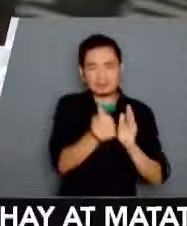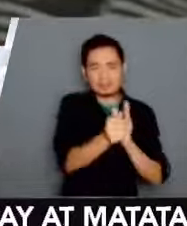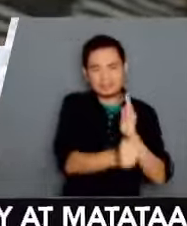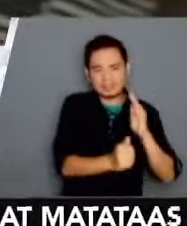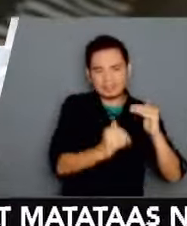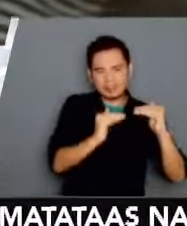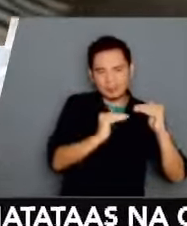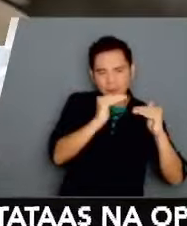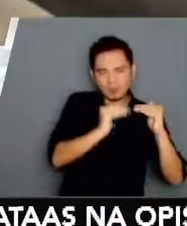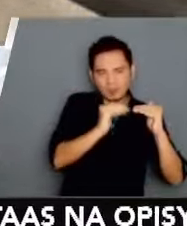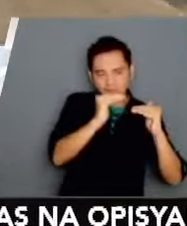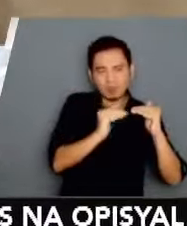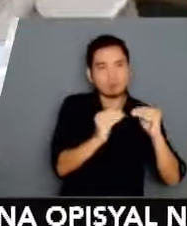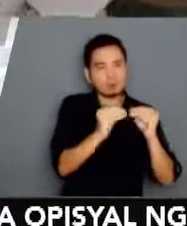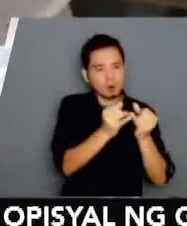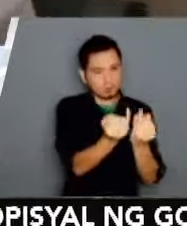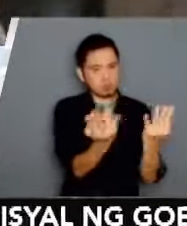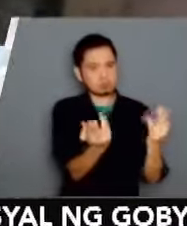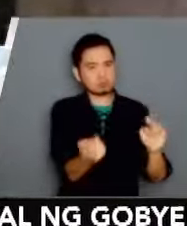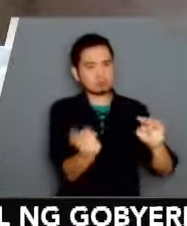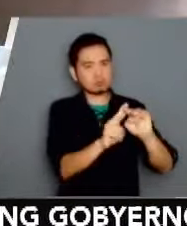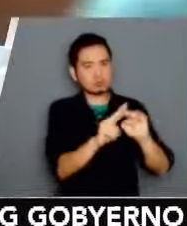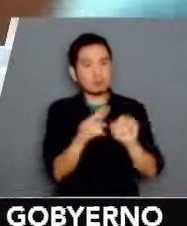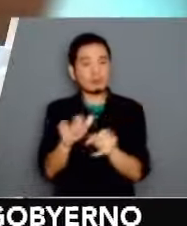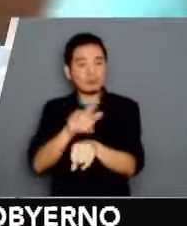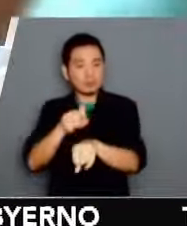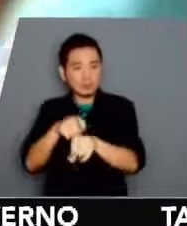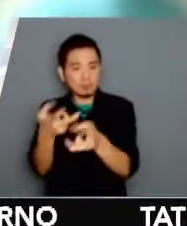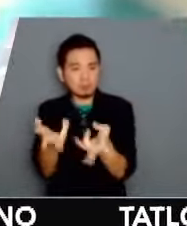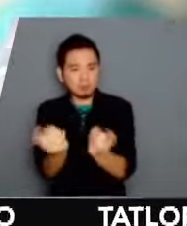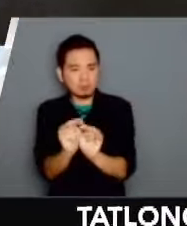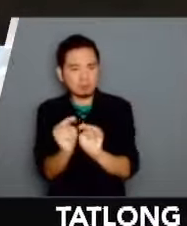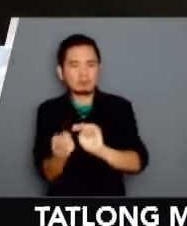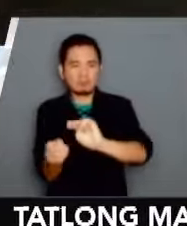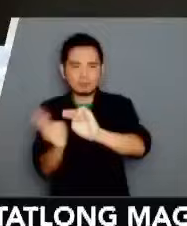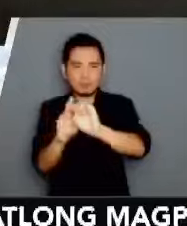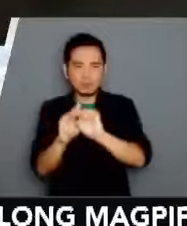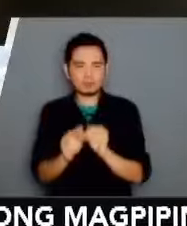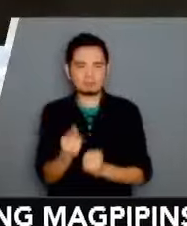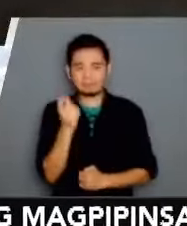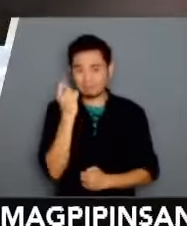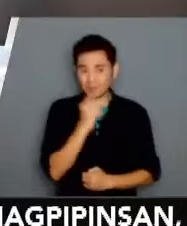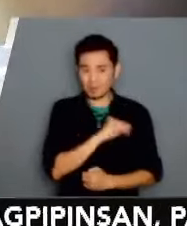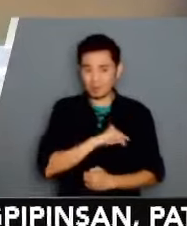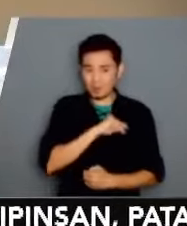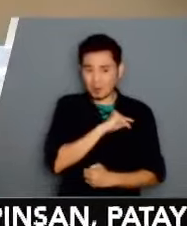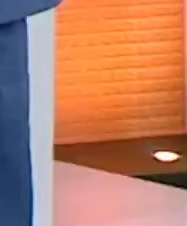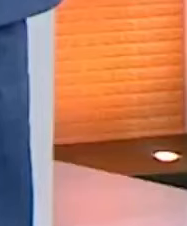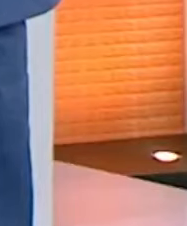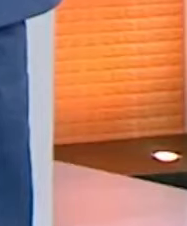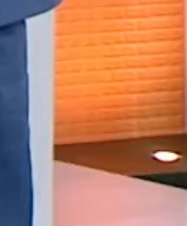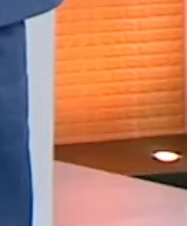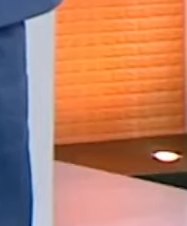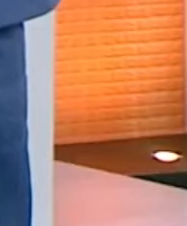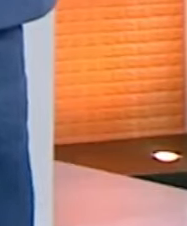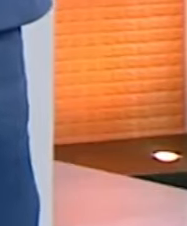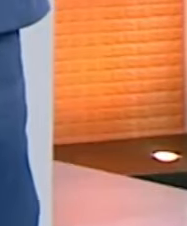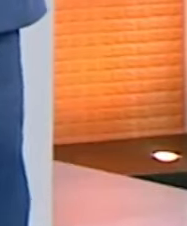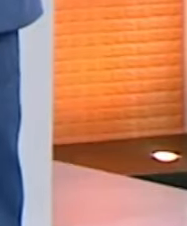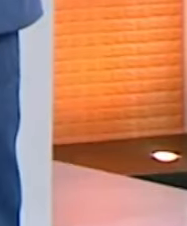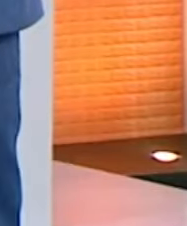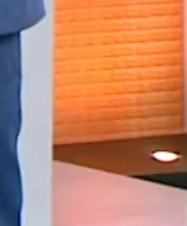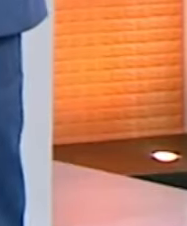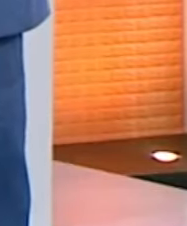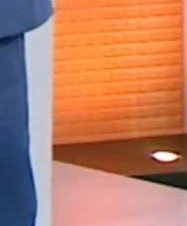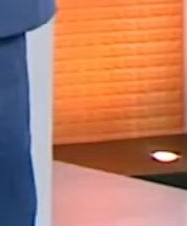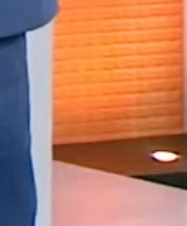na posisyon. Indikasyon daw yan na gumanda ang mga kalidad ng trabaho sa bansa. Igan, mauna ka sa mga